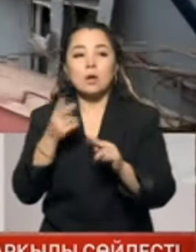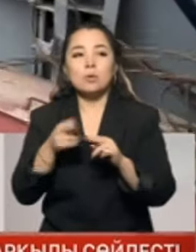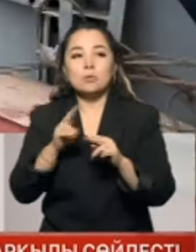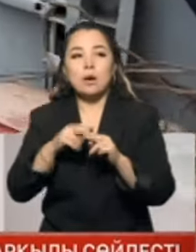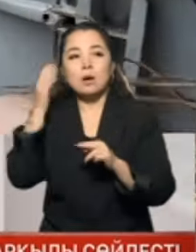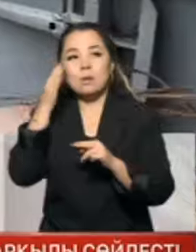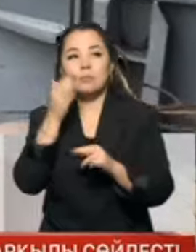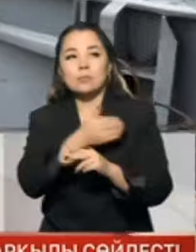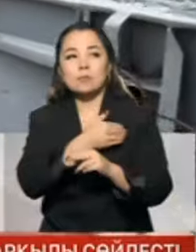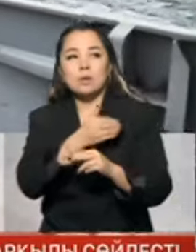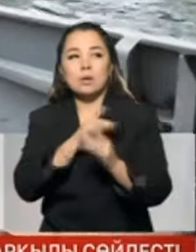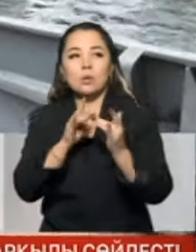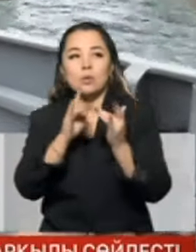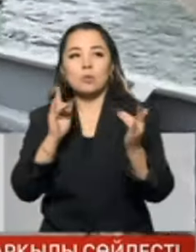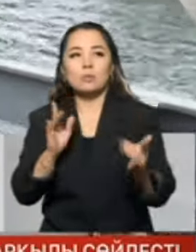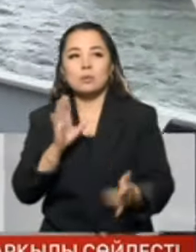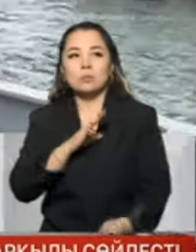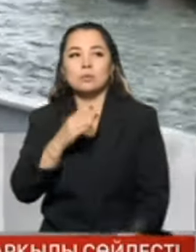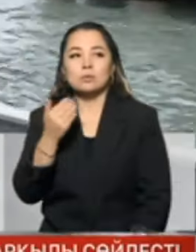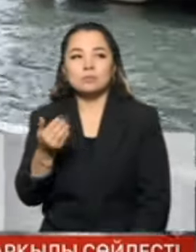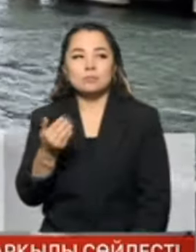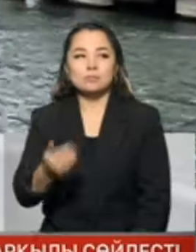бәрінің аңсағаны көпір еді.